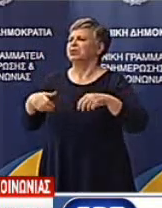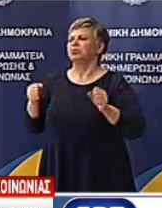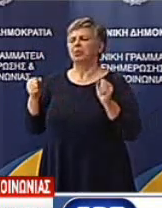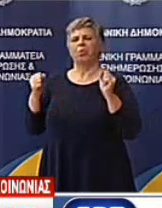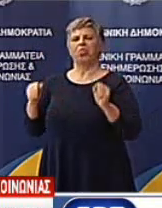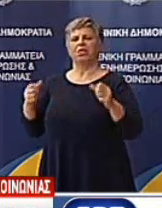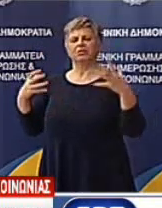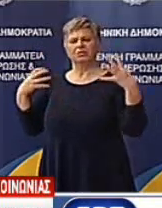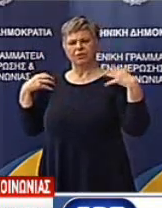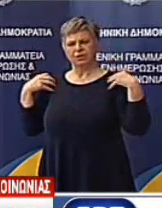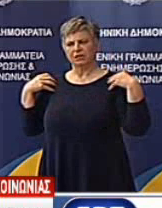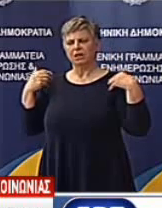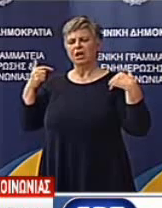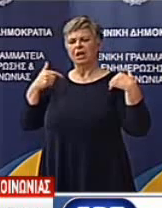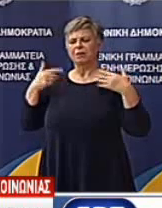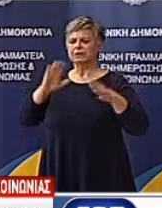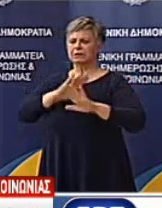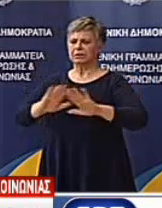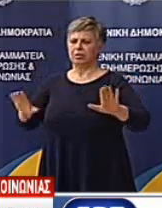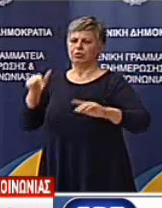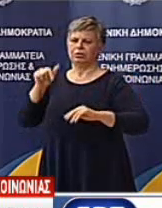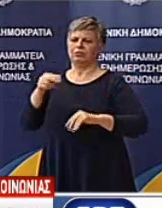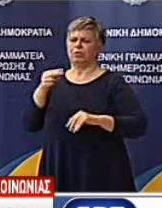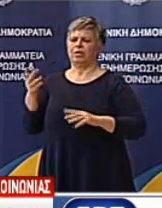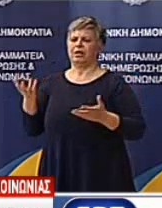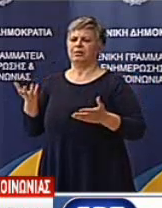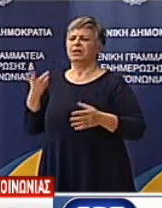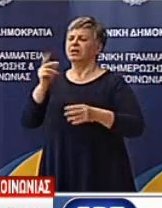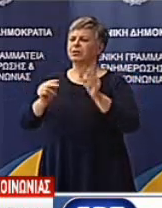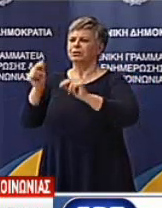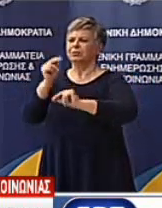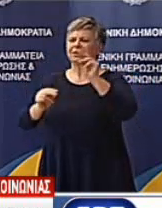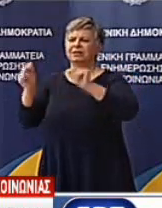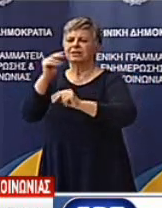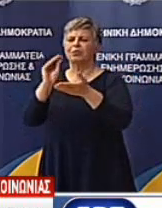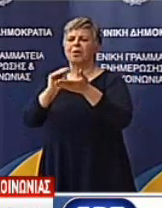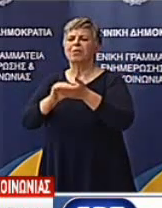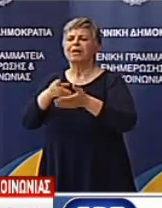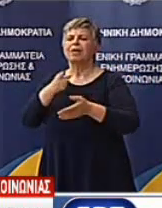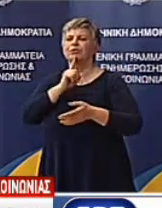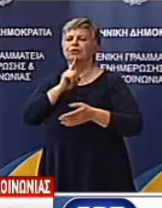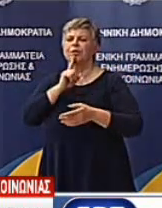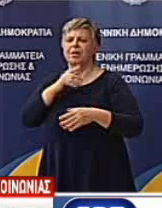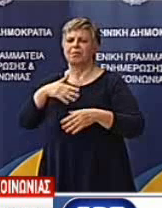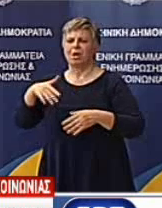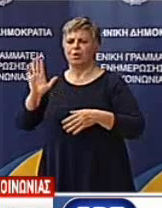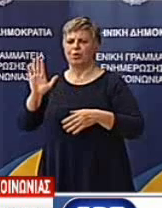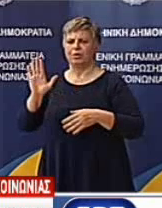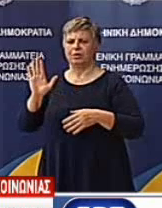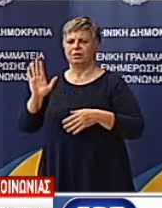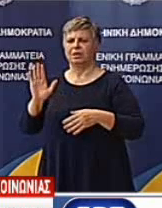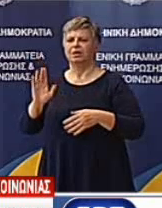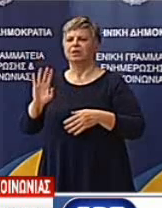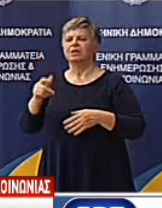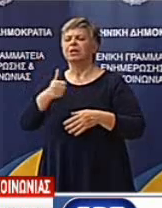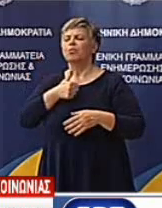ΣΥΡΙΖΑ. Το θέμα αυτό έχει τελειώσει. Δεν έχουμε να σχολιάσουμε κάτι περαιτέρω. Και όσον αφορά την